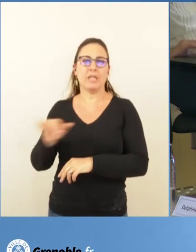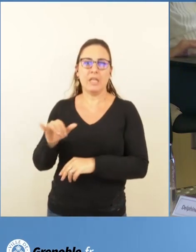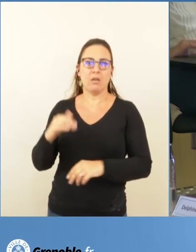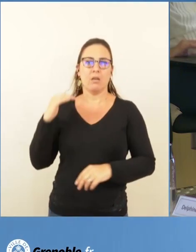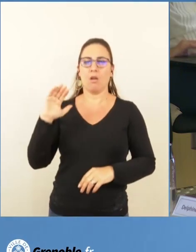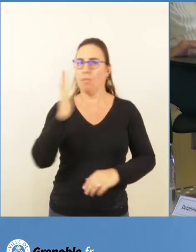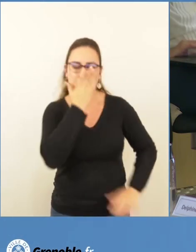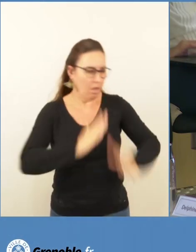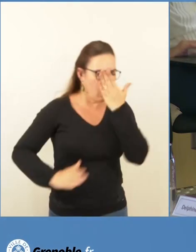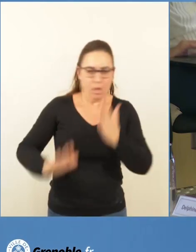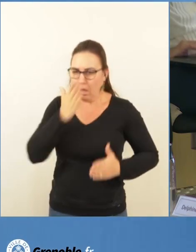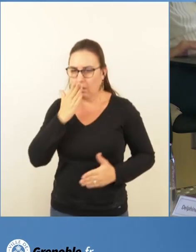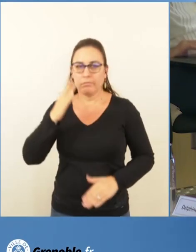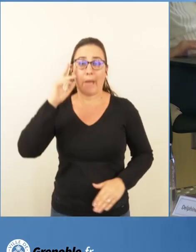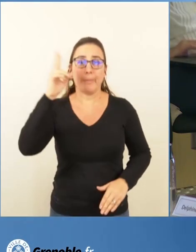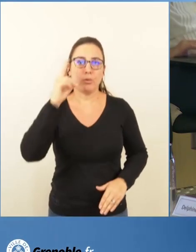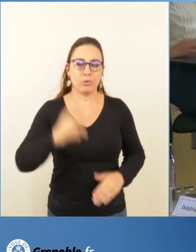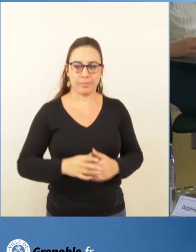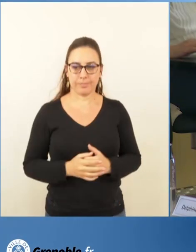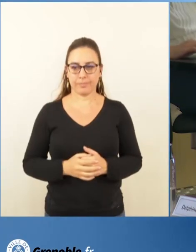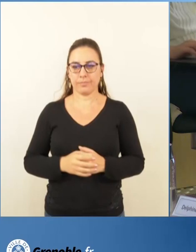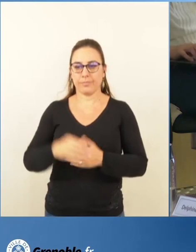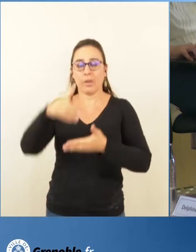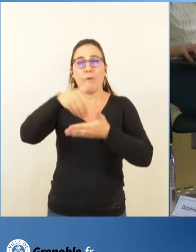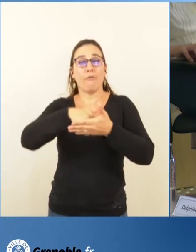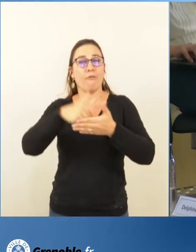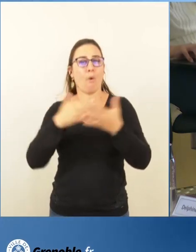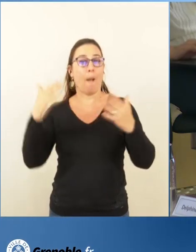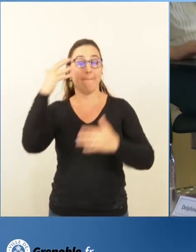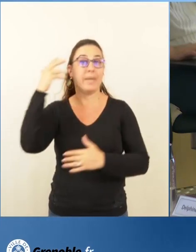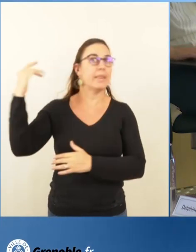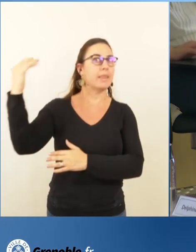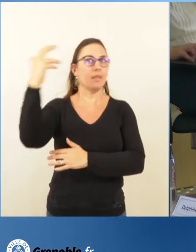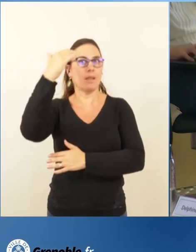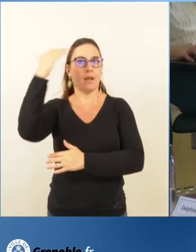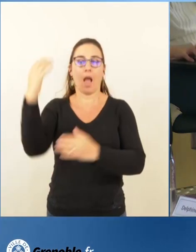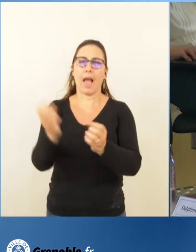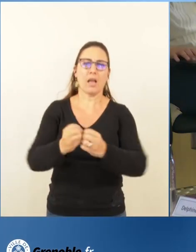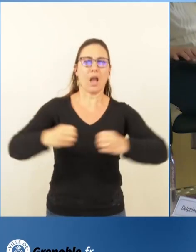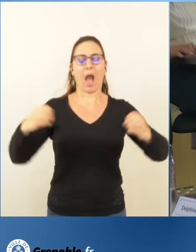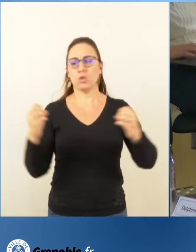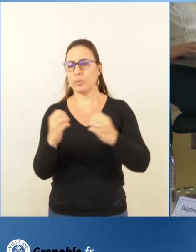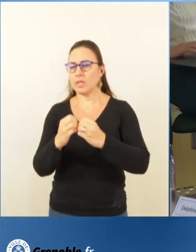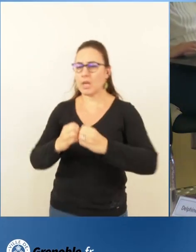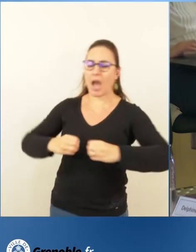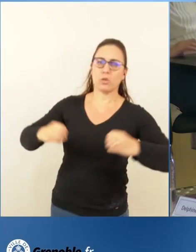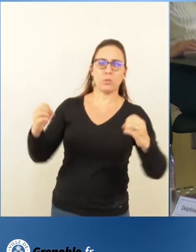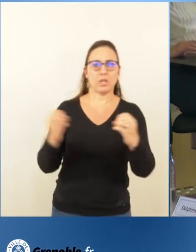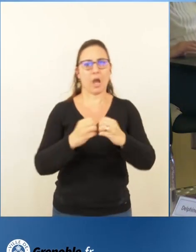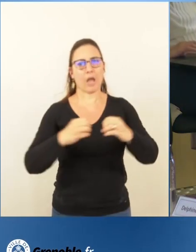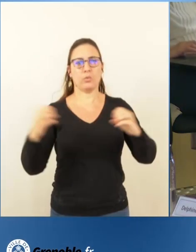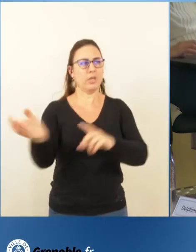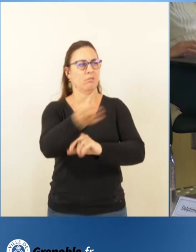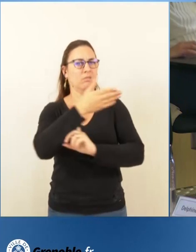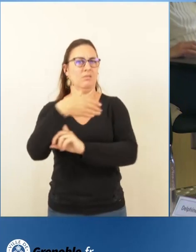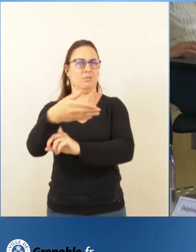l'urgence sur le fond c'est le grand mythe de la gratuité que vous continuez à nous